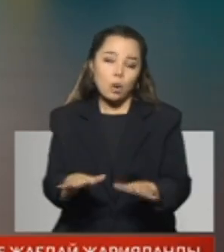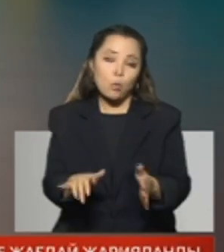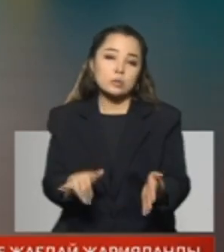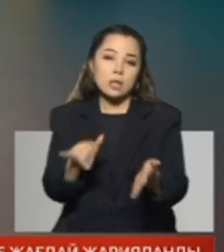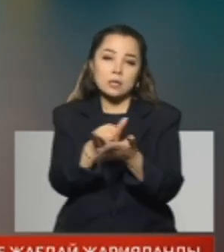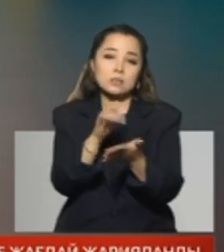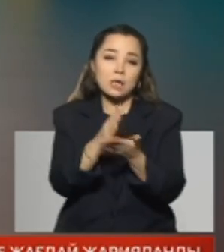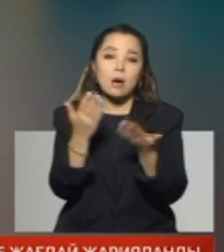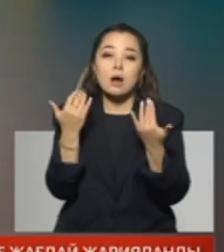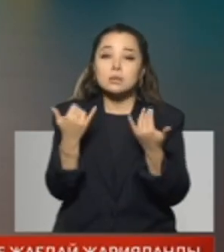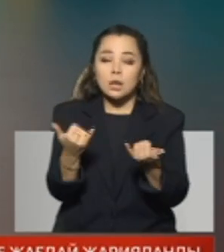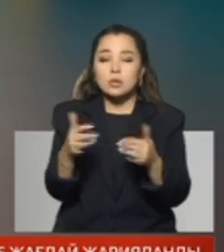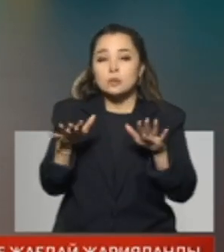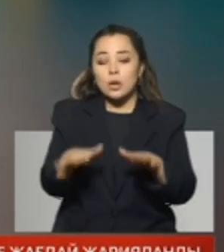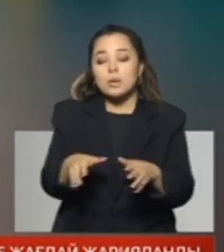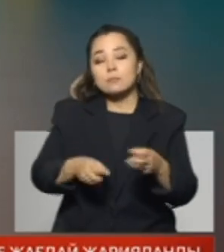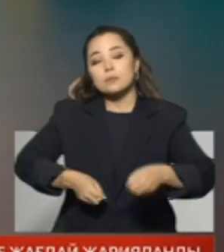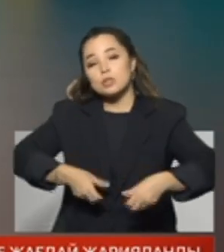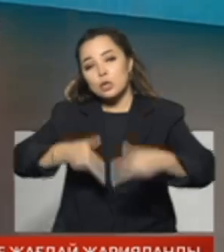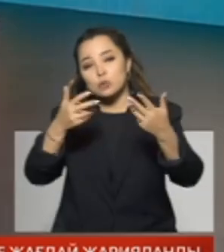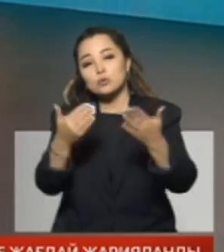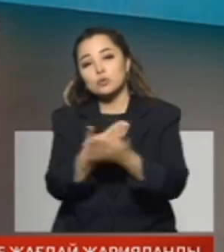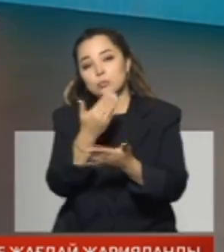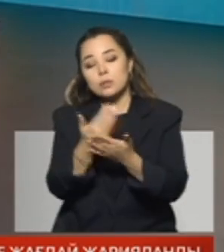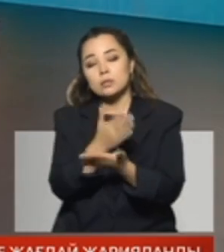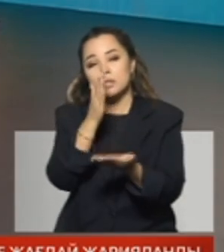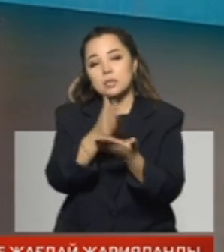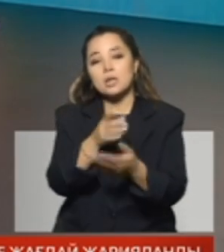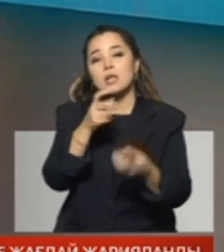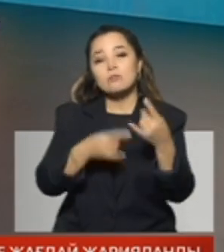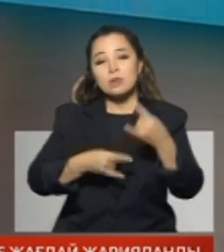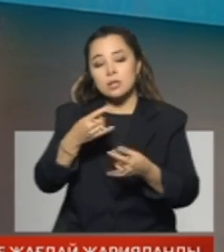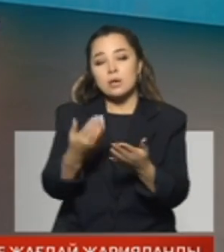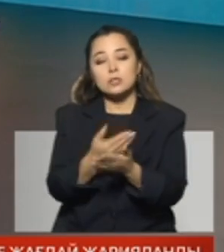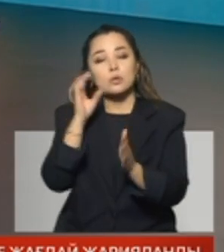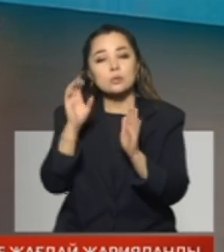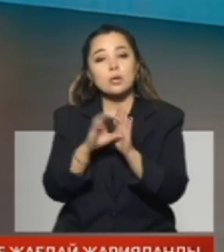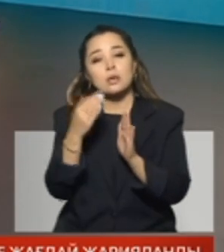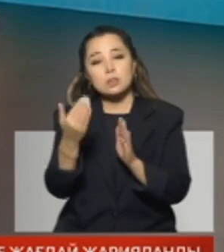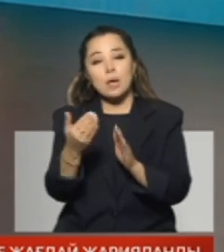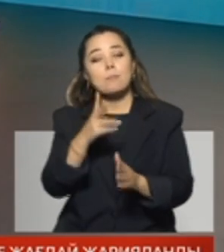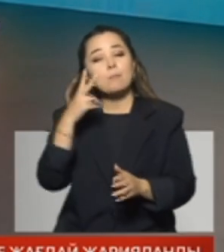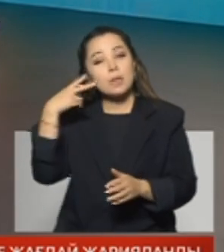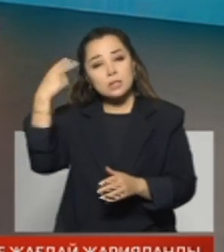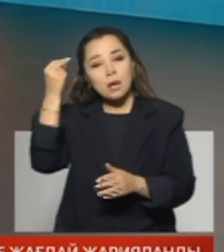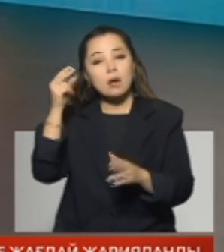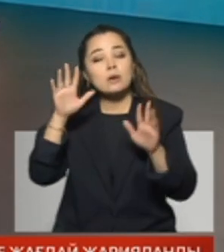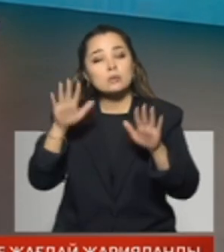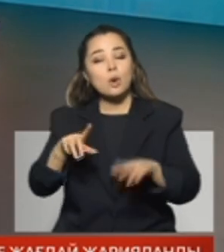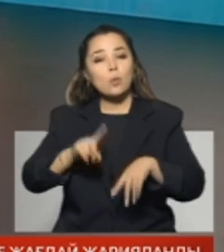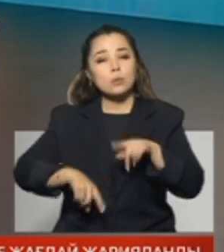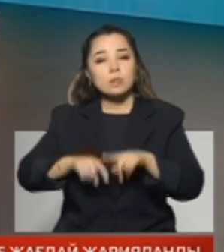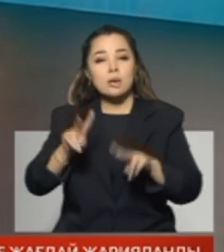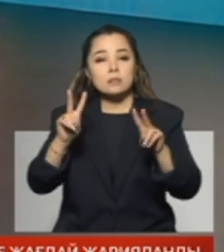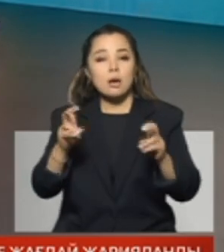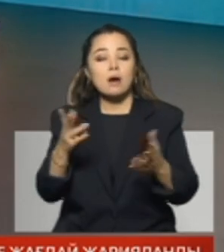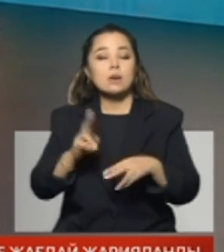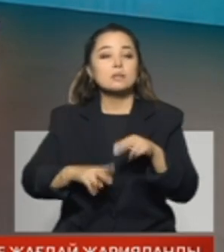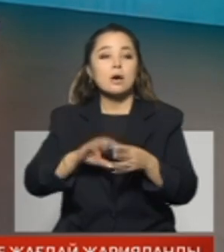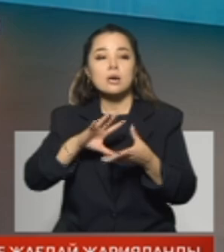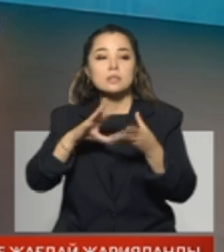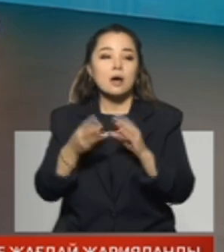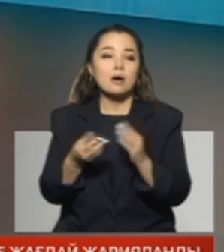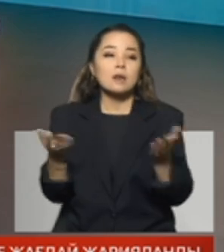орналасқан. Қазір сол жерден тілшіміз Нұрсұлу Қасым бізбен тікелей байланысқа шықты. Нұрсұлу, Бельгиядағы отандастарымыздың көңіл күйі